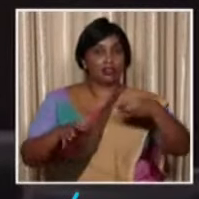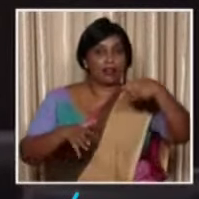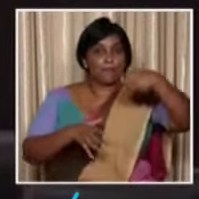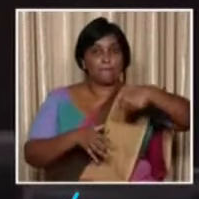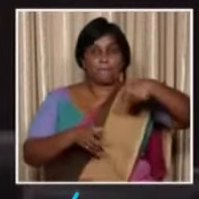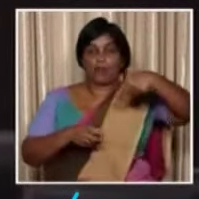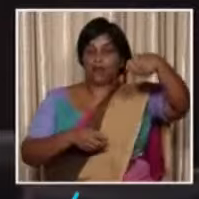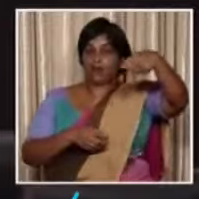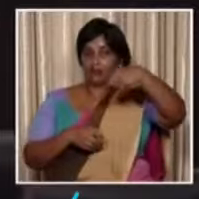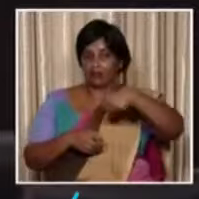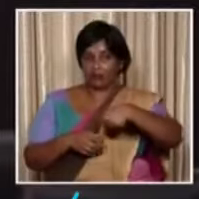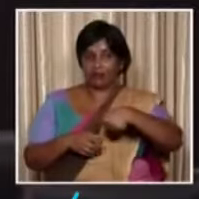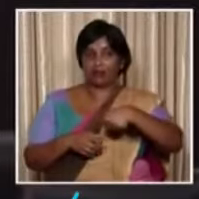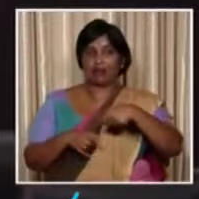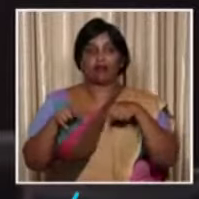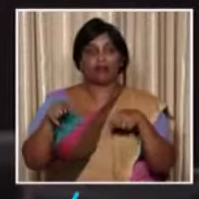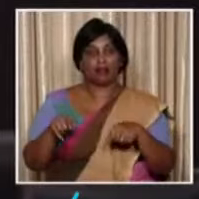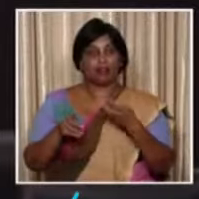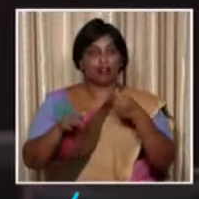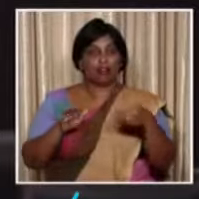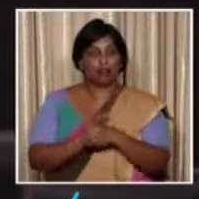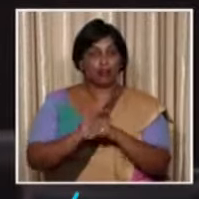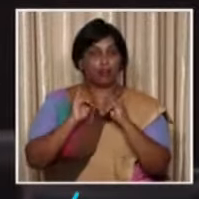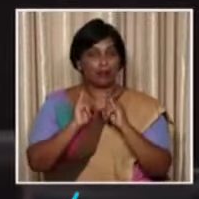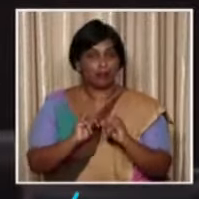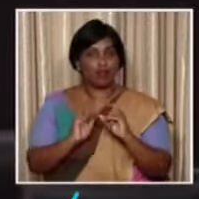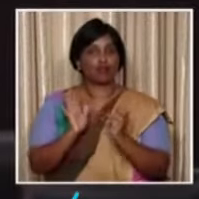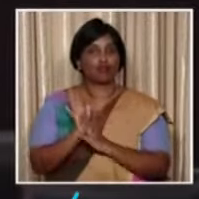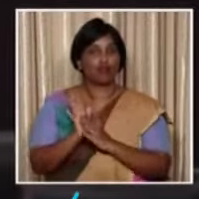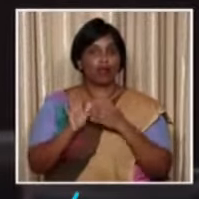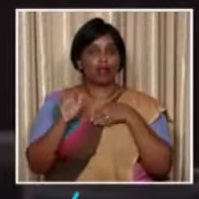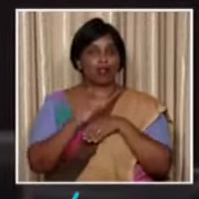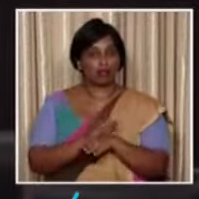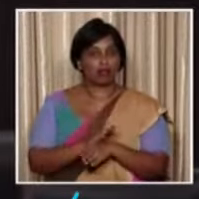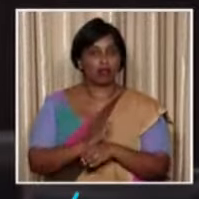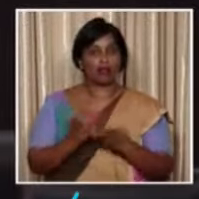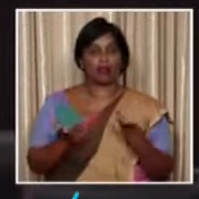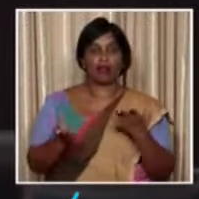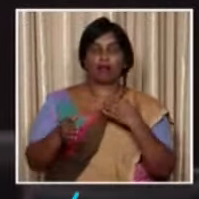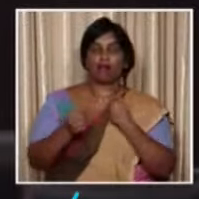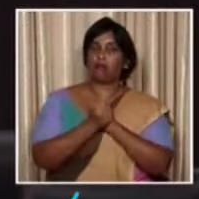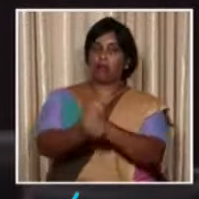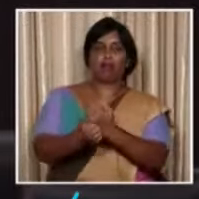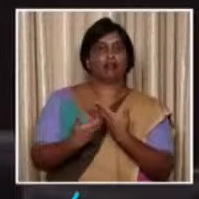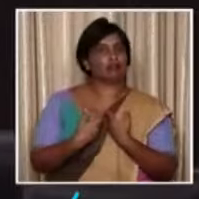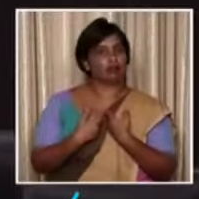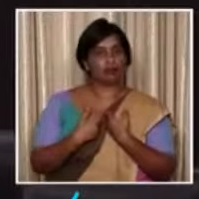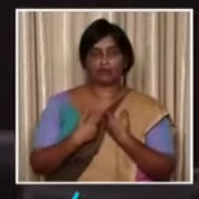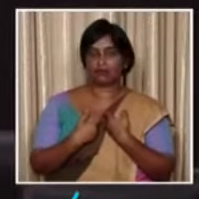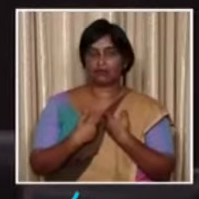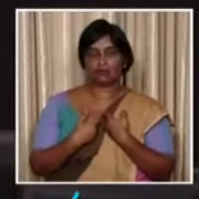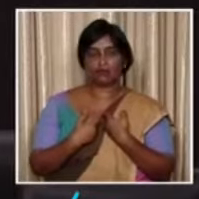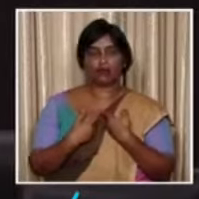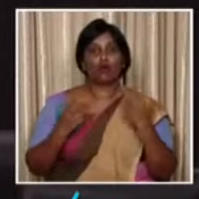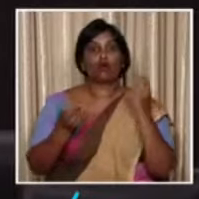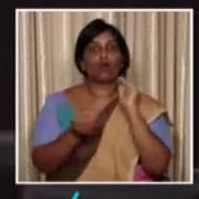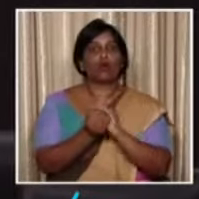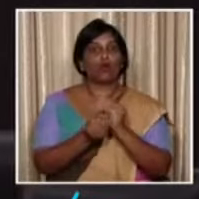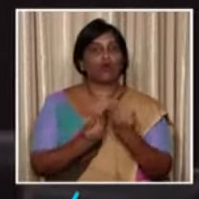අරන් එනවා. ඒ අතර එන අල්ලස් දූෂණ කොමිසමෙන් ඇතුළට මෙන්න කියලා දායි කෝ